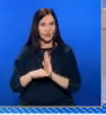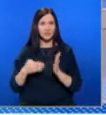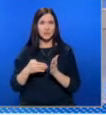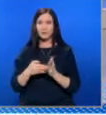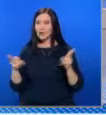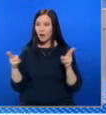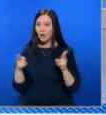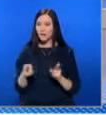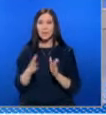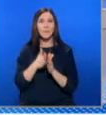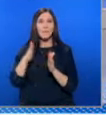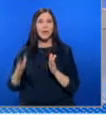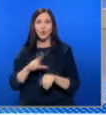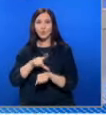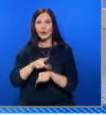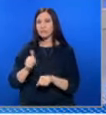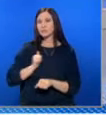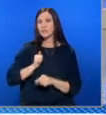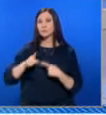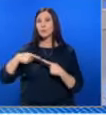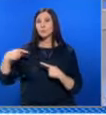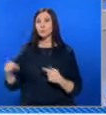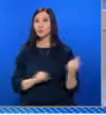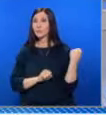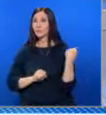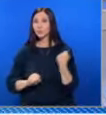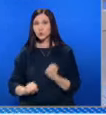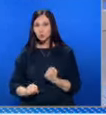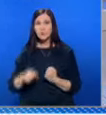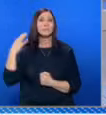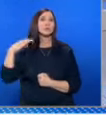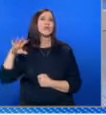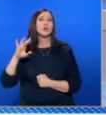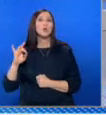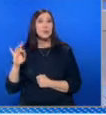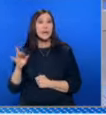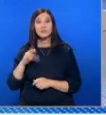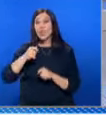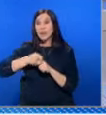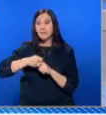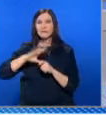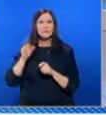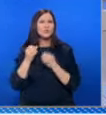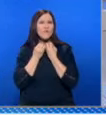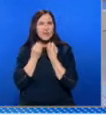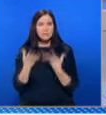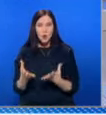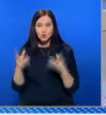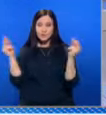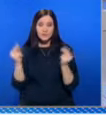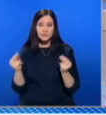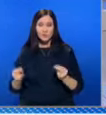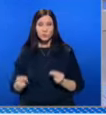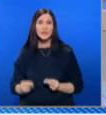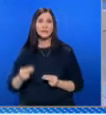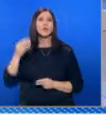заради краткия период от време за спазване на процедурата по Конституция. Президентът Румен Радев ще направи всичко възможно